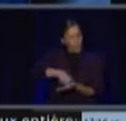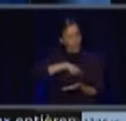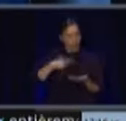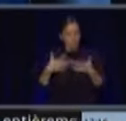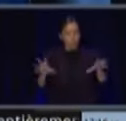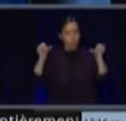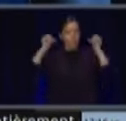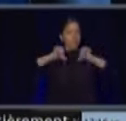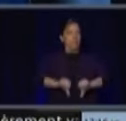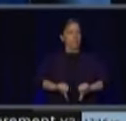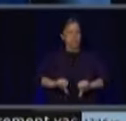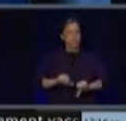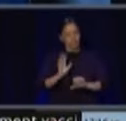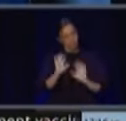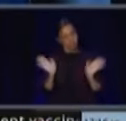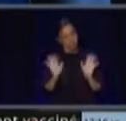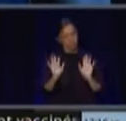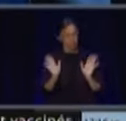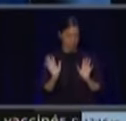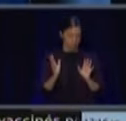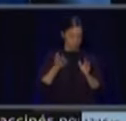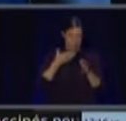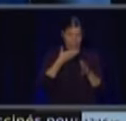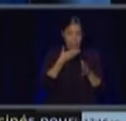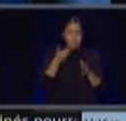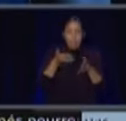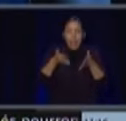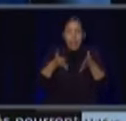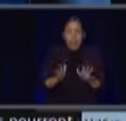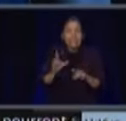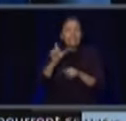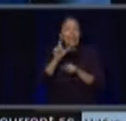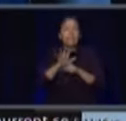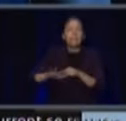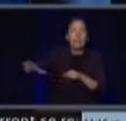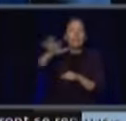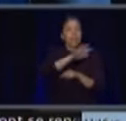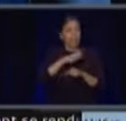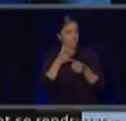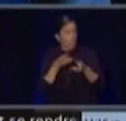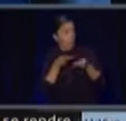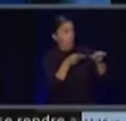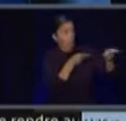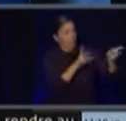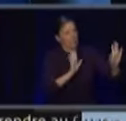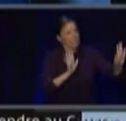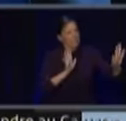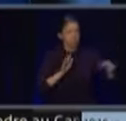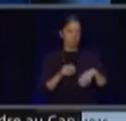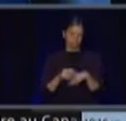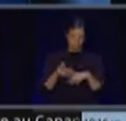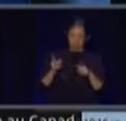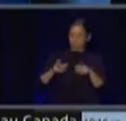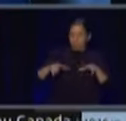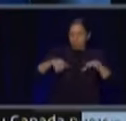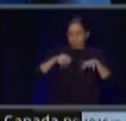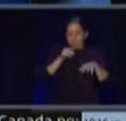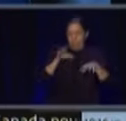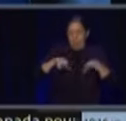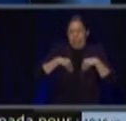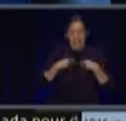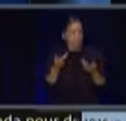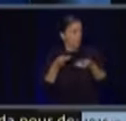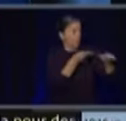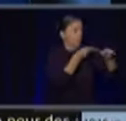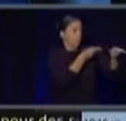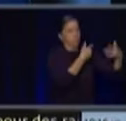pression-là pourrait s'accentuer dans le reste du Québec dans les prochaines semaines. Alors donc, on ne peut pas accepter qu'il y ait des travailleurs